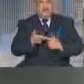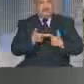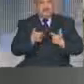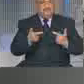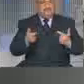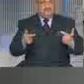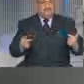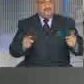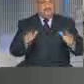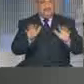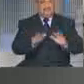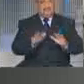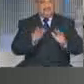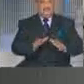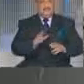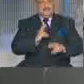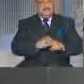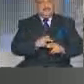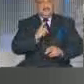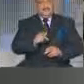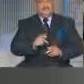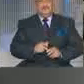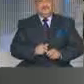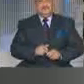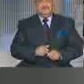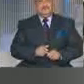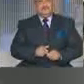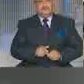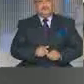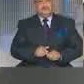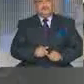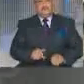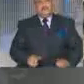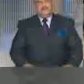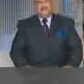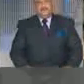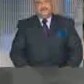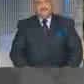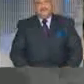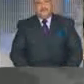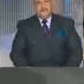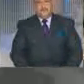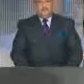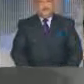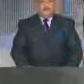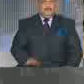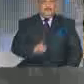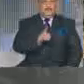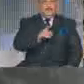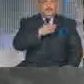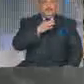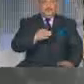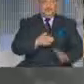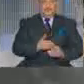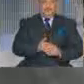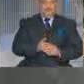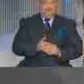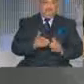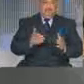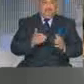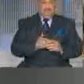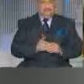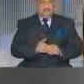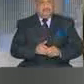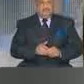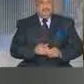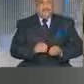تسجيل آثار جانبية على منازلهم. غرقنا بالماء، النشا طالع، مناش ما فماش ناس، باهي